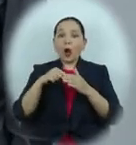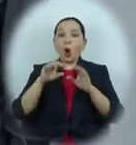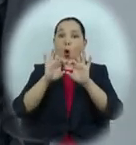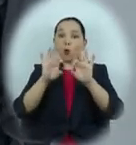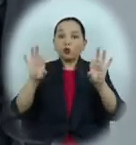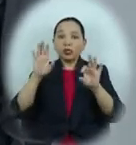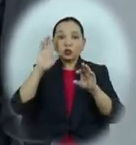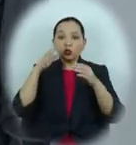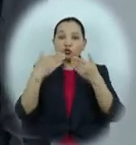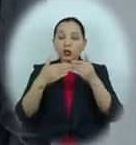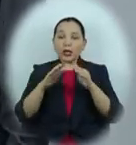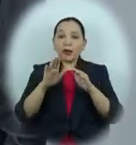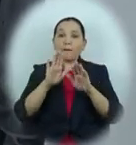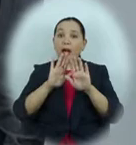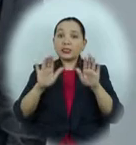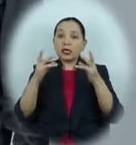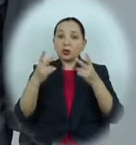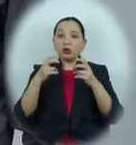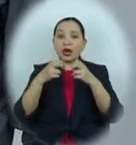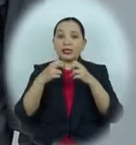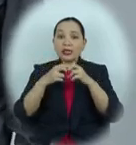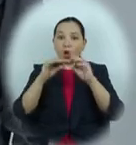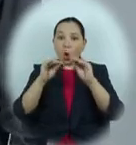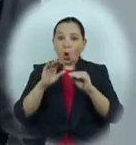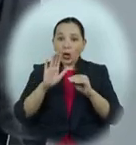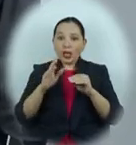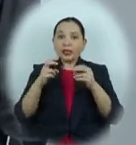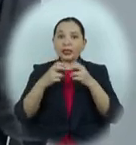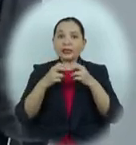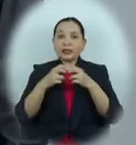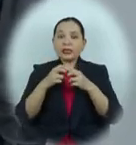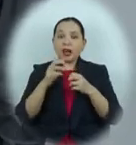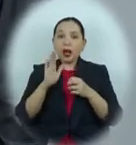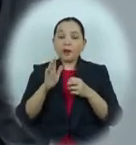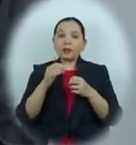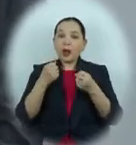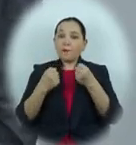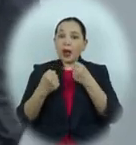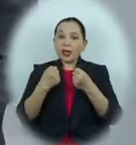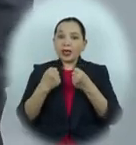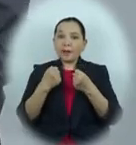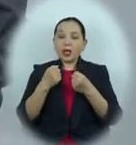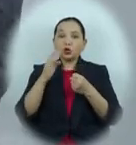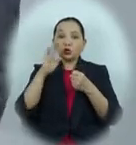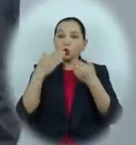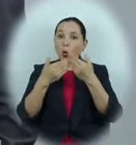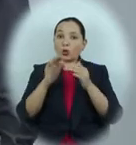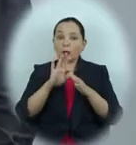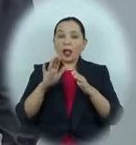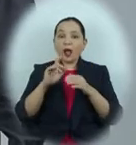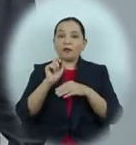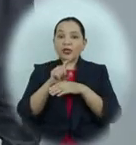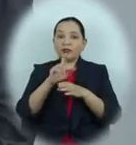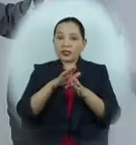quvurimizdan suv chiqib ketishda suv chiqmasligi uchun rezina qo'yiladi. Rezinalarimiz mahkamlash suv o'tkazmaslik